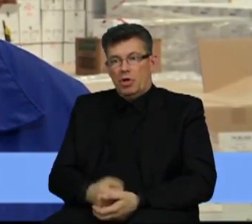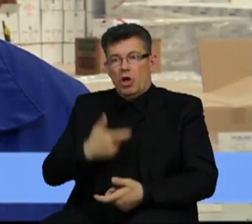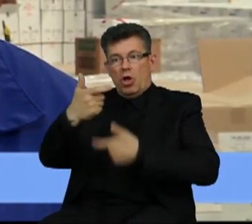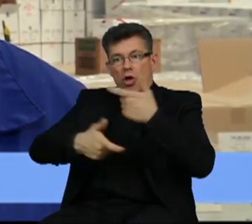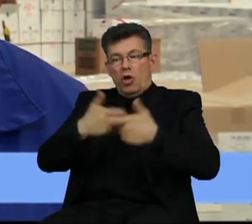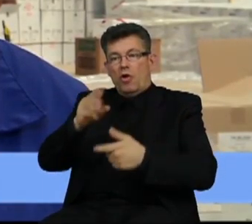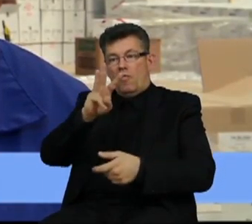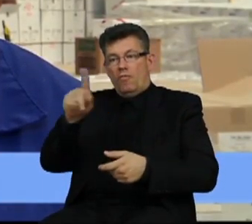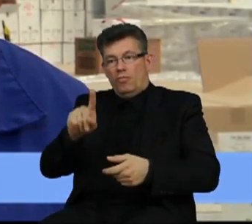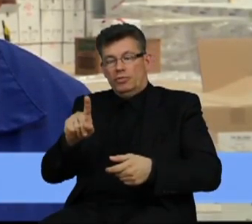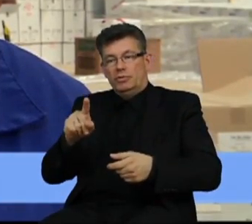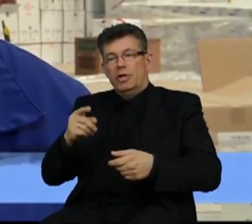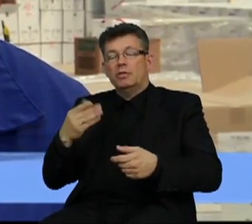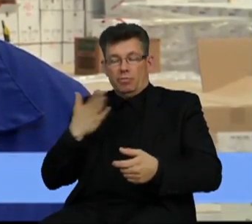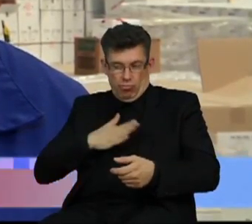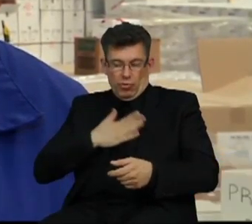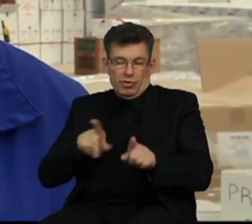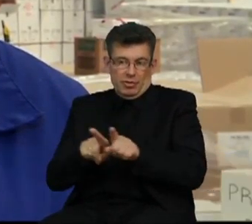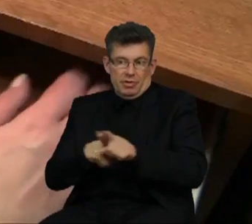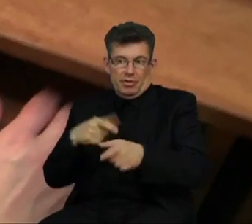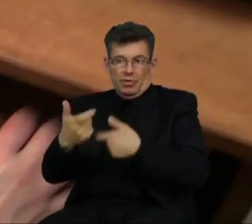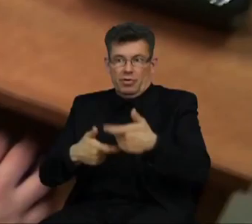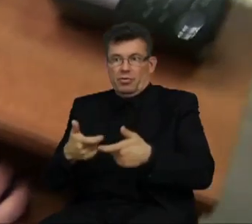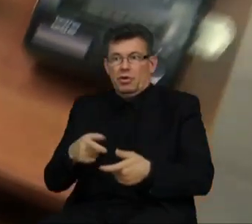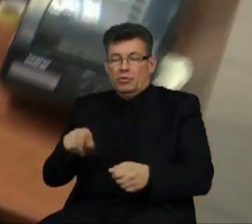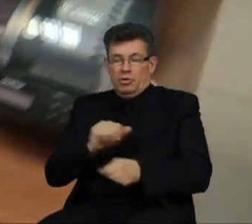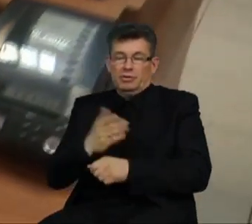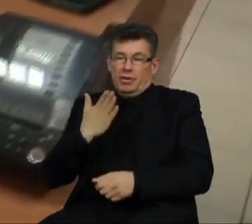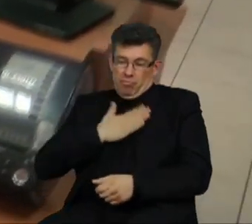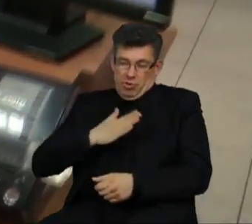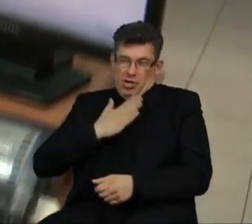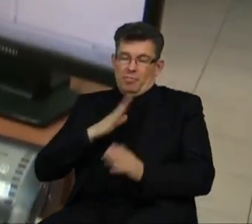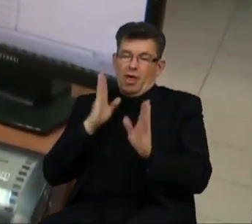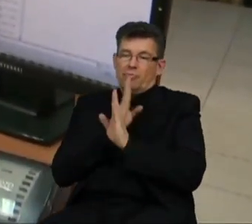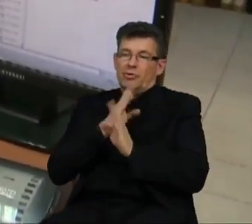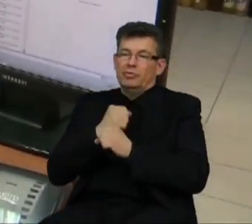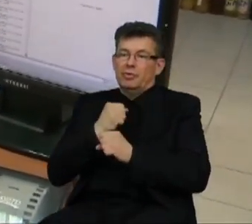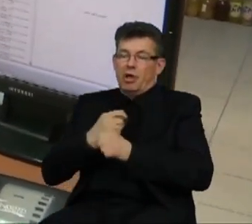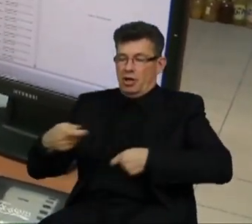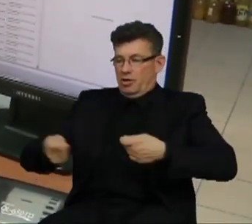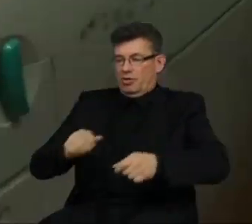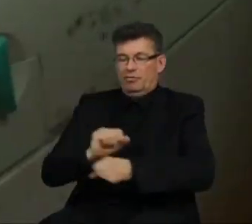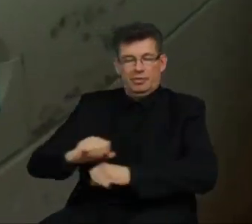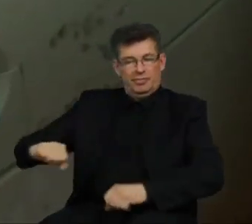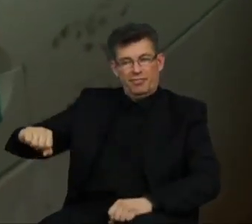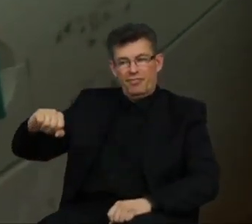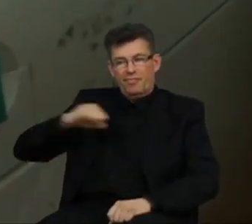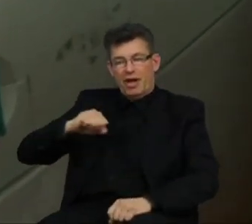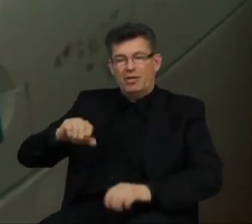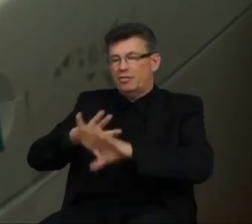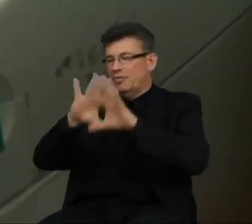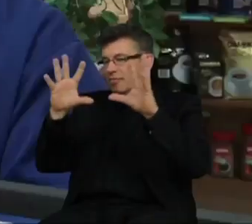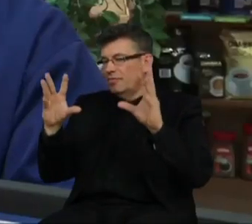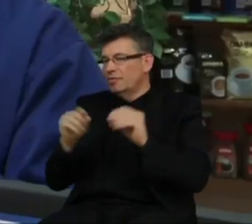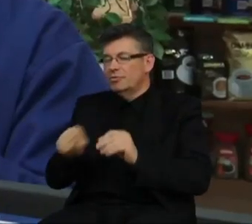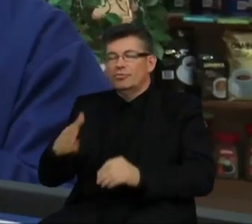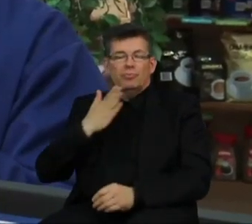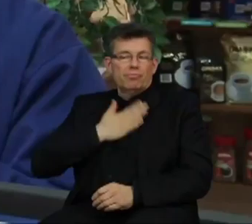Robienie wózetek też mi się spodobało. Tu jest miła atmosfera, kierownik jest fajny, no wszyscy tutaj są